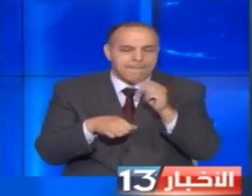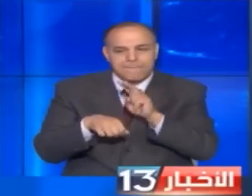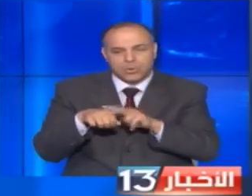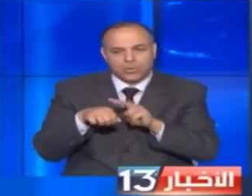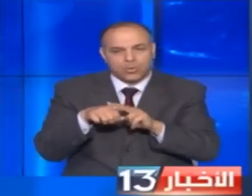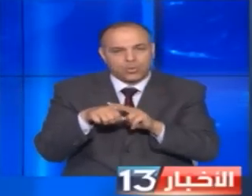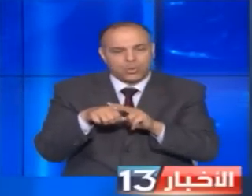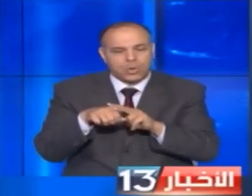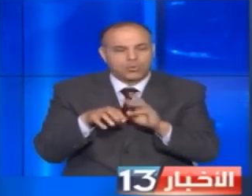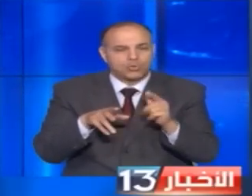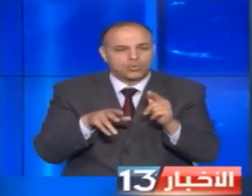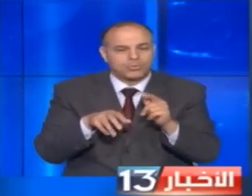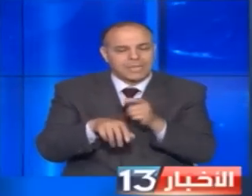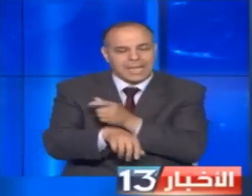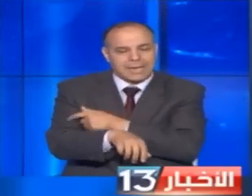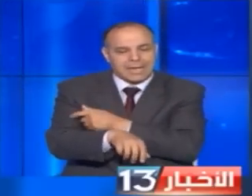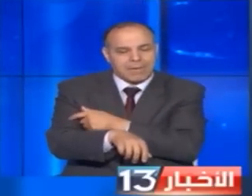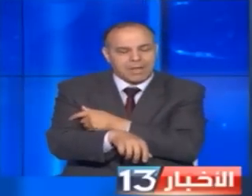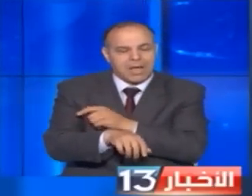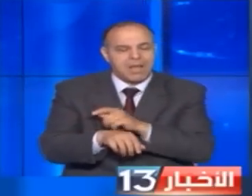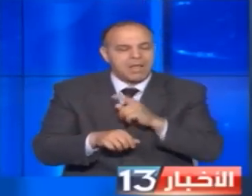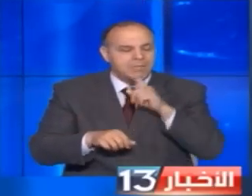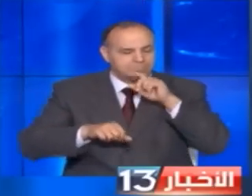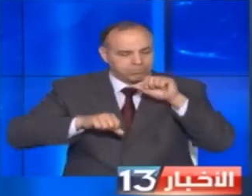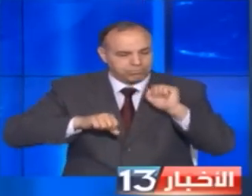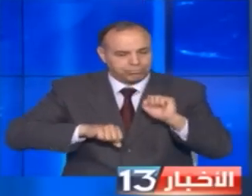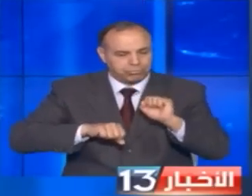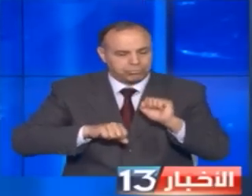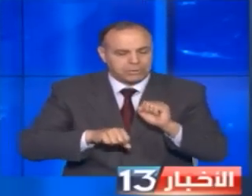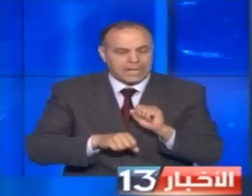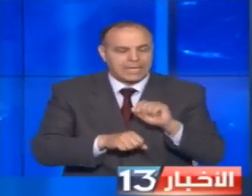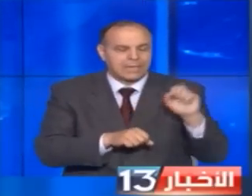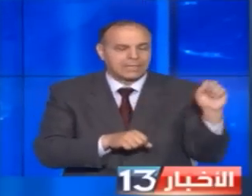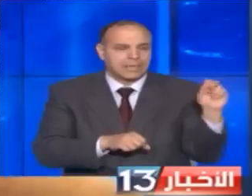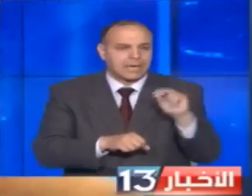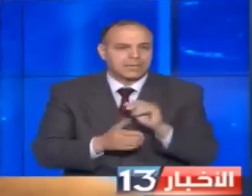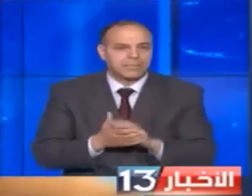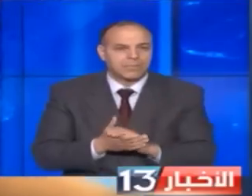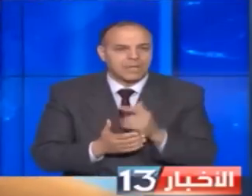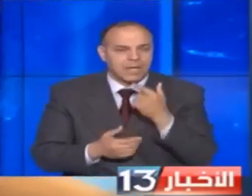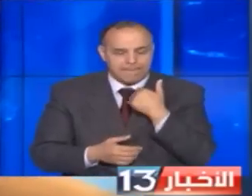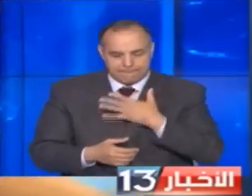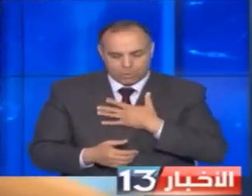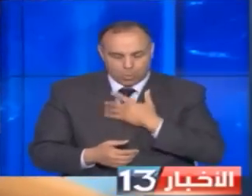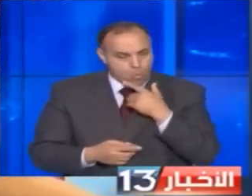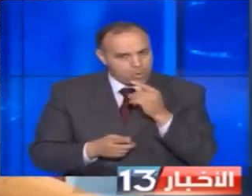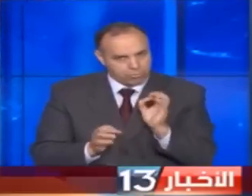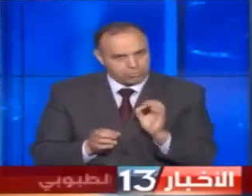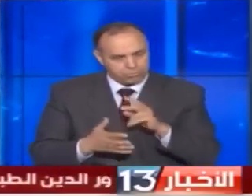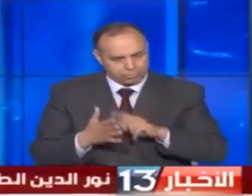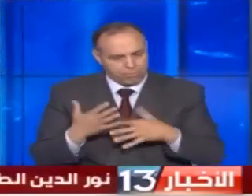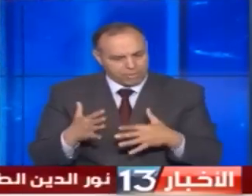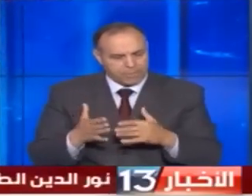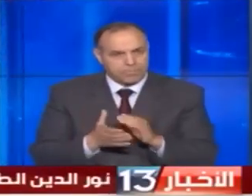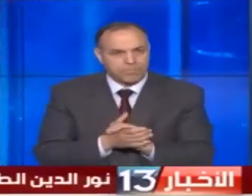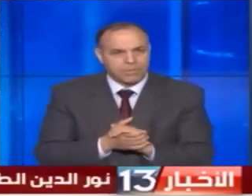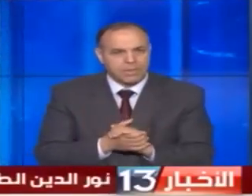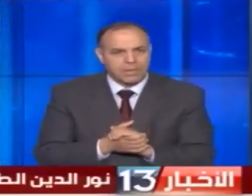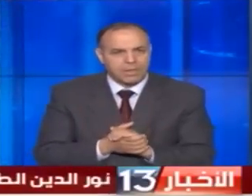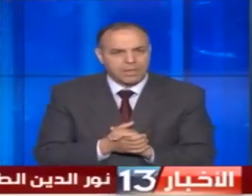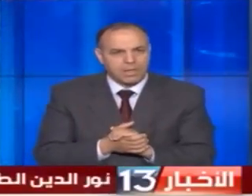اه الكريمه النقابيه بالجامعه العامه للنقل تحمل كان